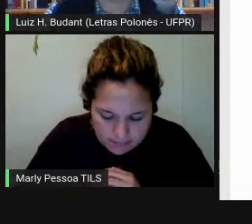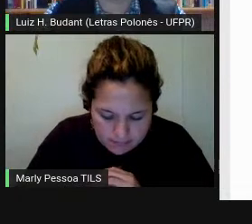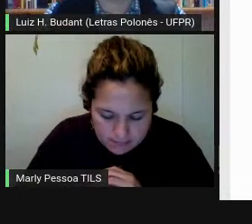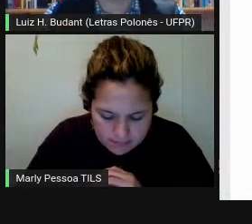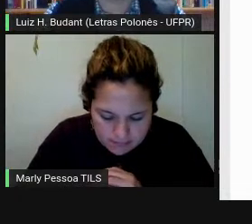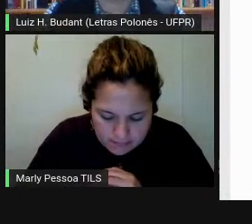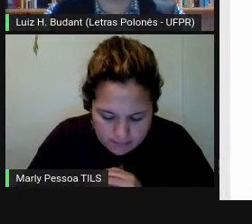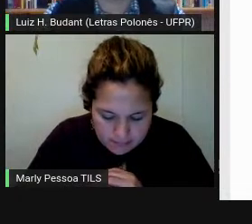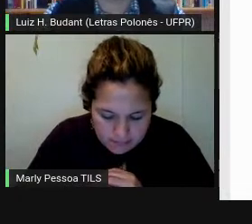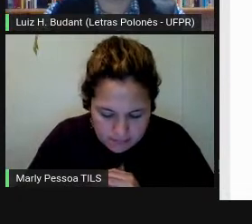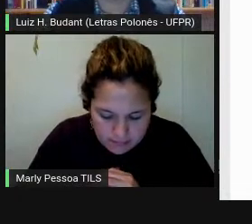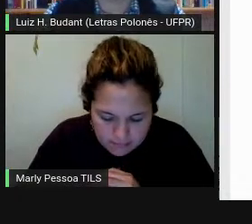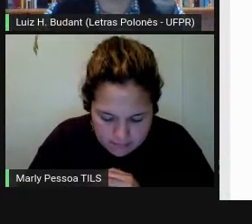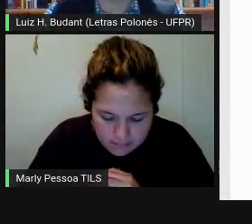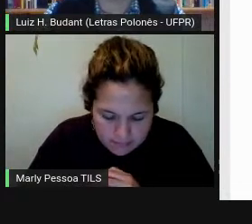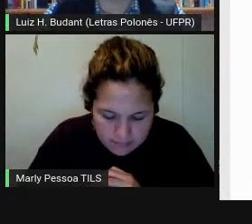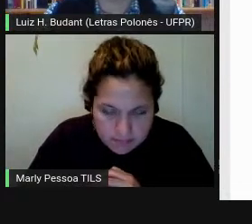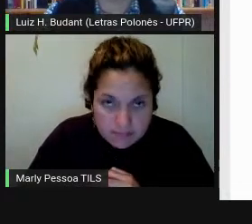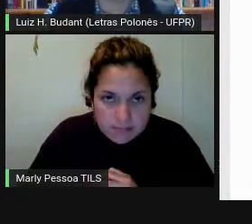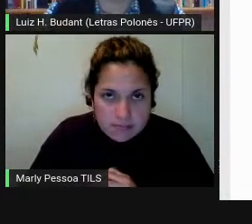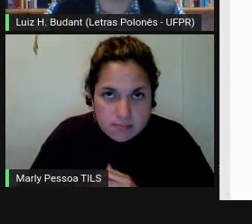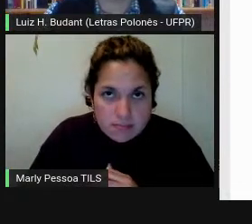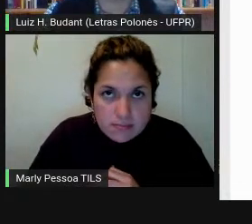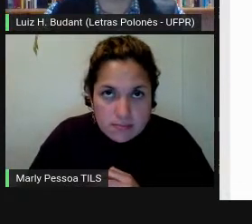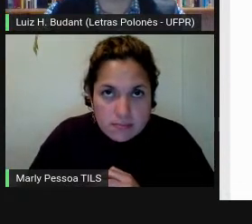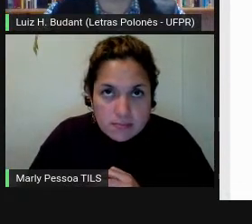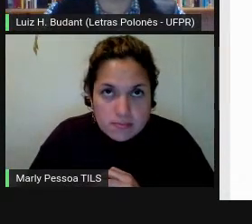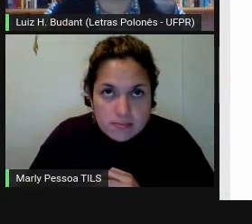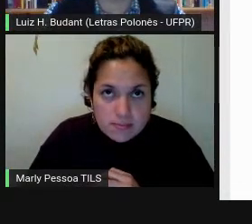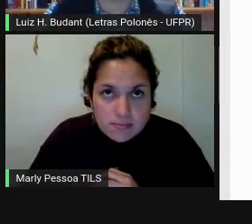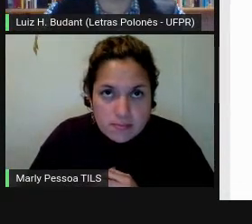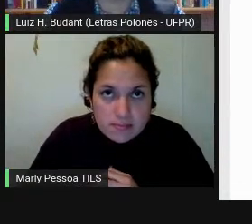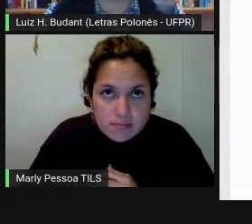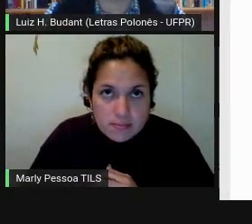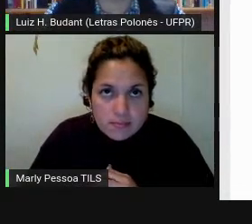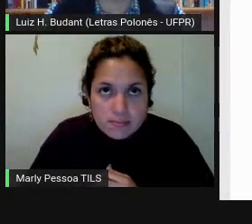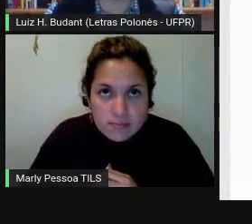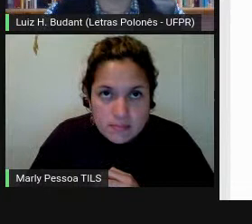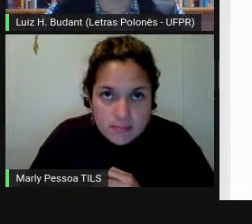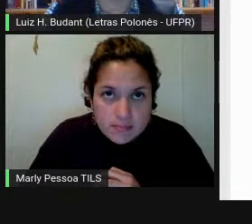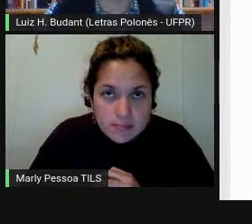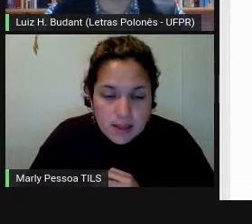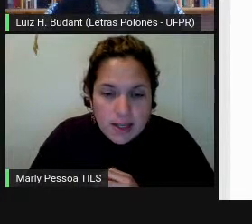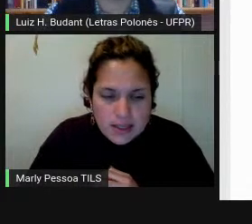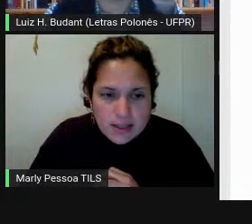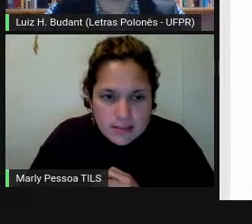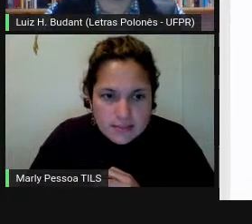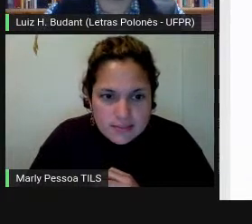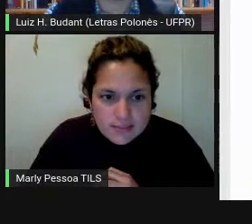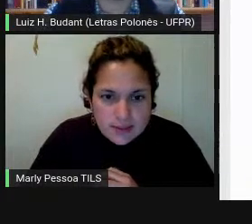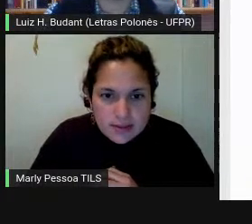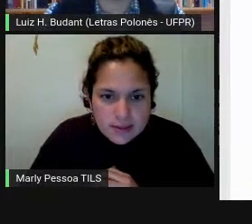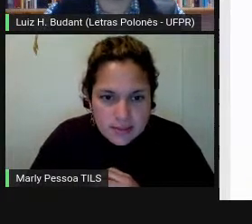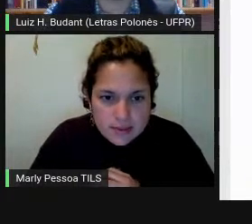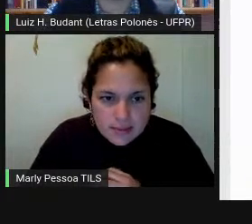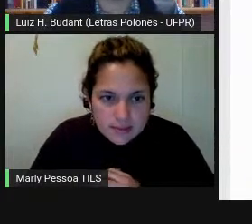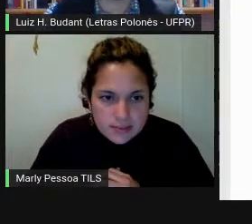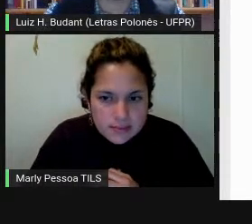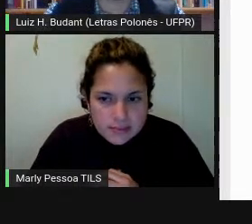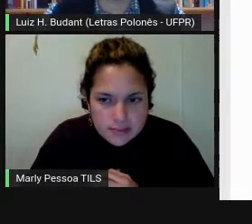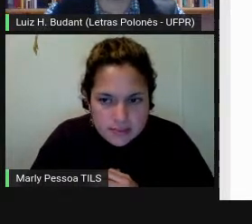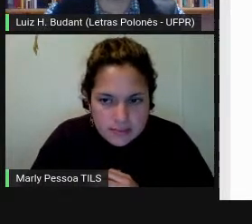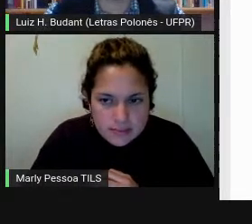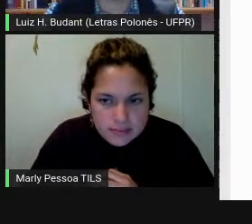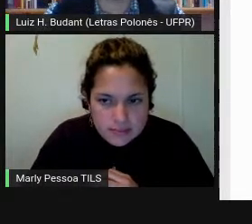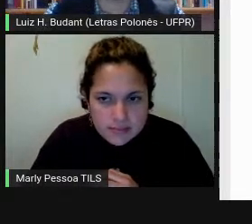także Elżbieta, Magdalena, Maria, Anna, Weronika, Marta, ale także